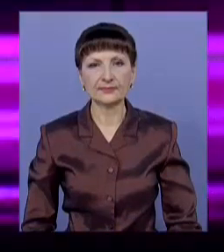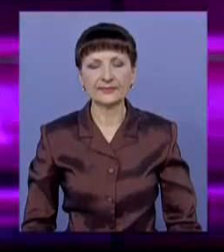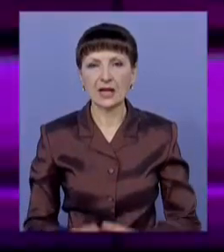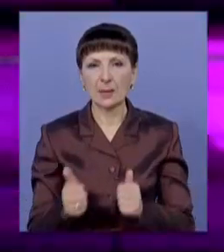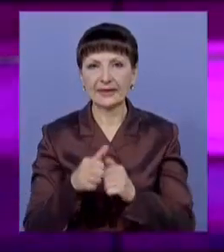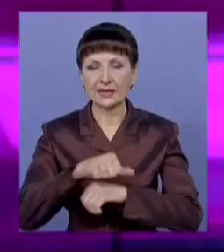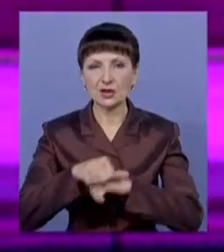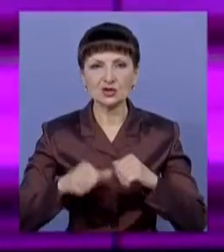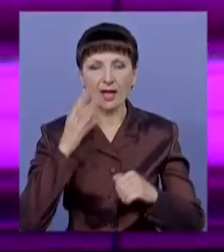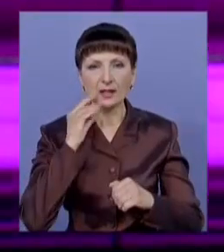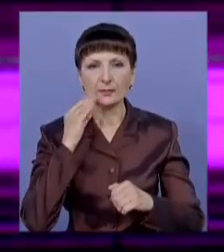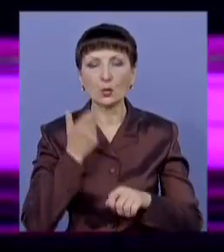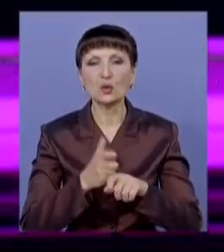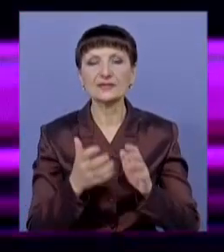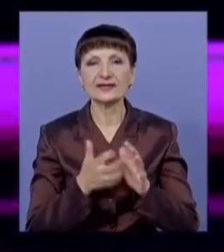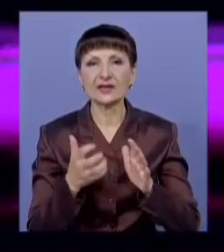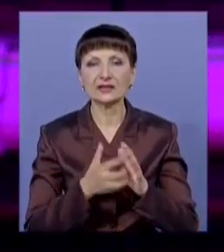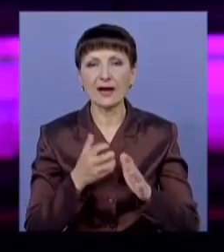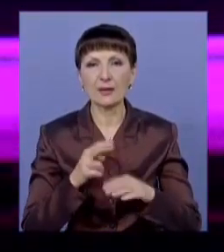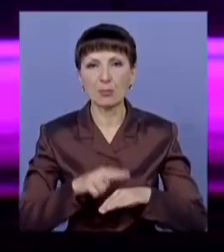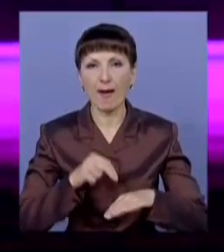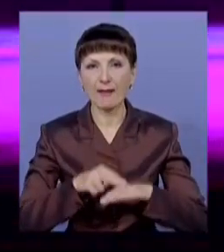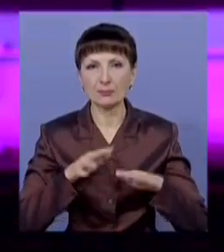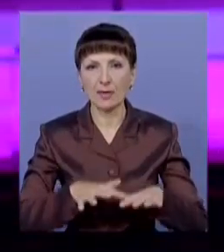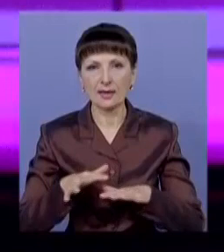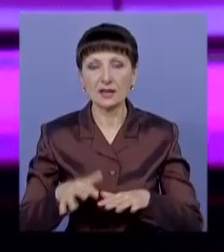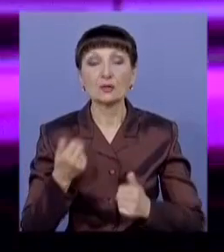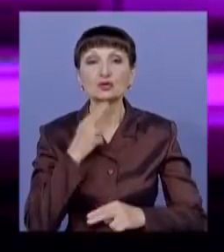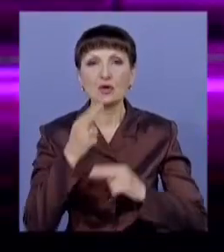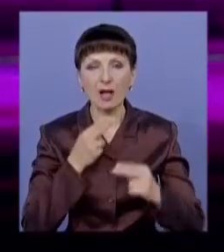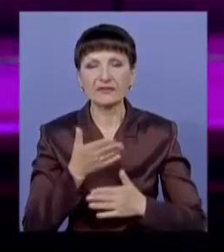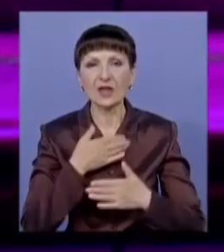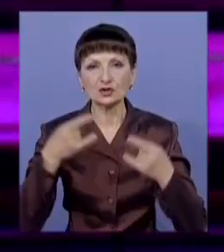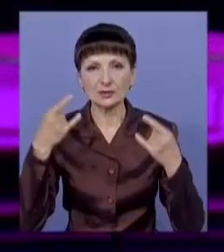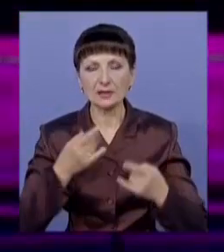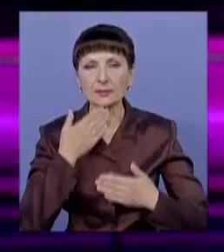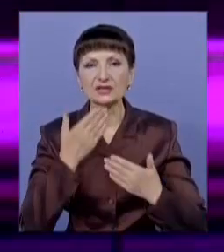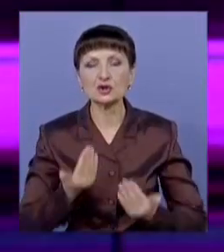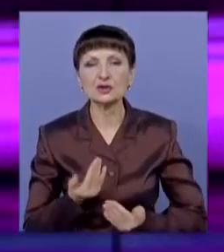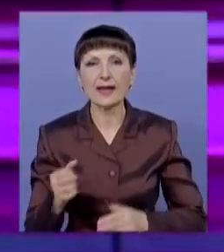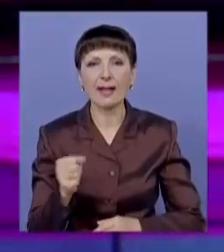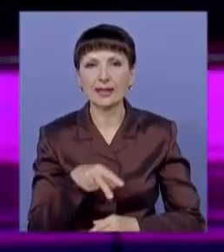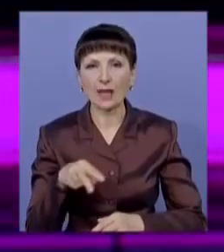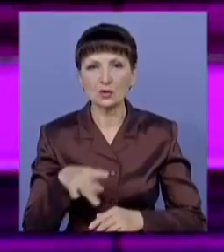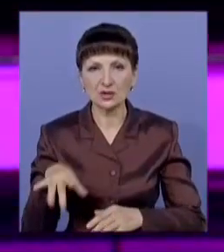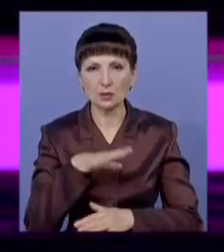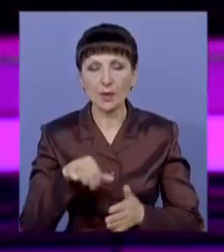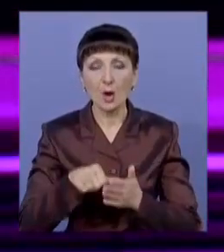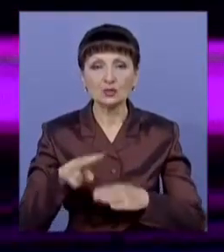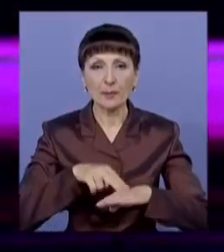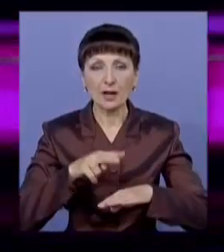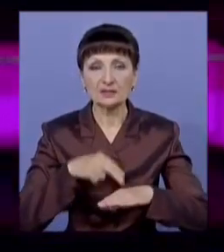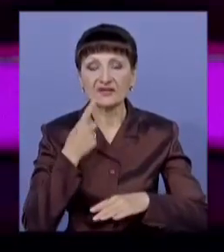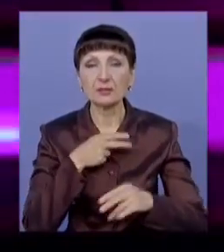В приграничных районах Алматы острый дефицит опорных пунктов полиции. С такой жалобой в нашу редакцию обратились жители Алатауского района. Участковые говорят,